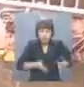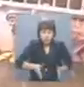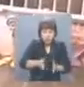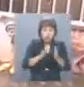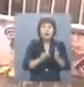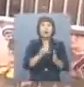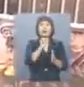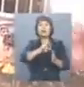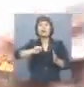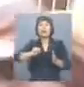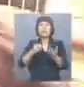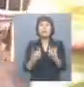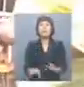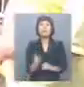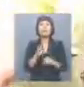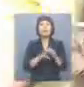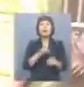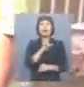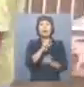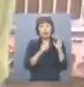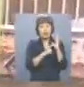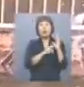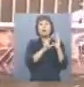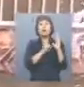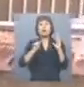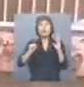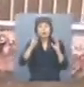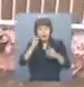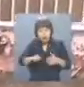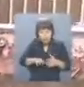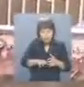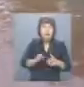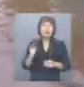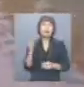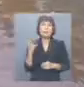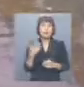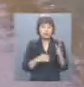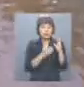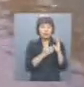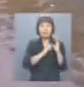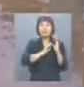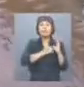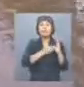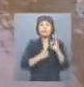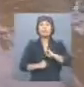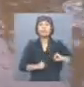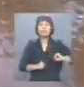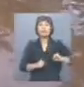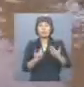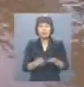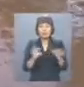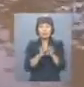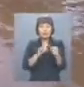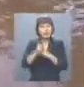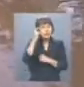อบกับน้ำเหนือจากจังหวัดนนทบุรีไม่ได้ไหลลงมาสมทบฝั่งตะวันตกเพิ่มเติมนะครับคาดว่า 2-3